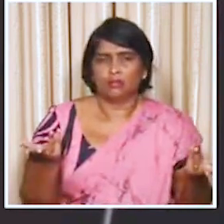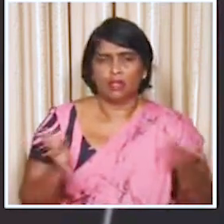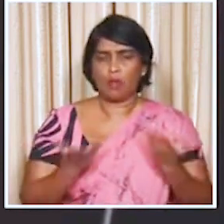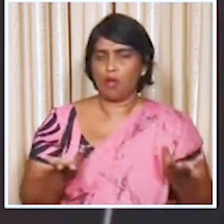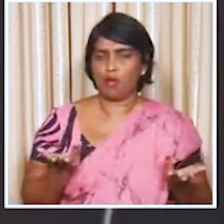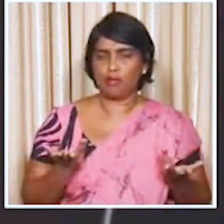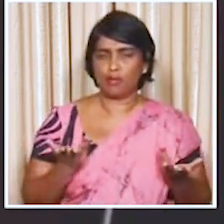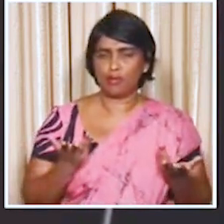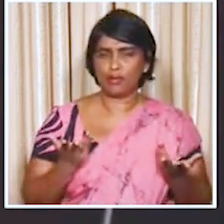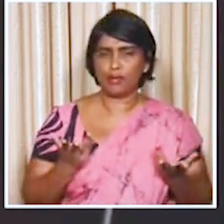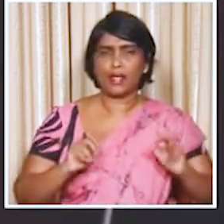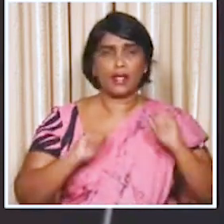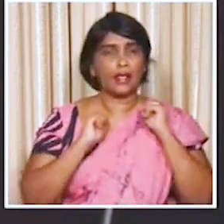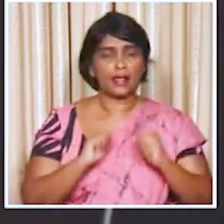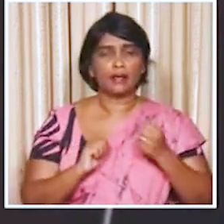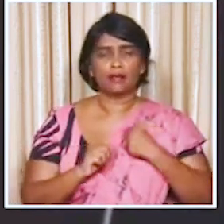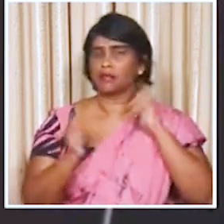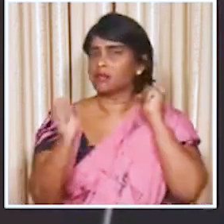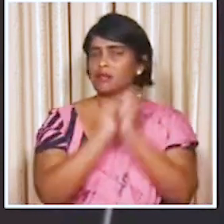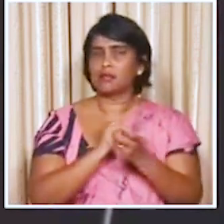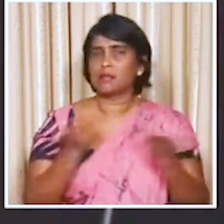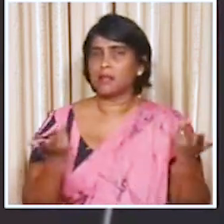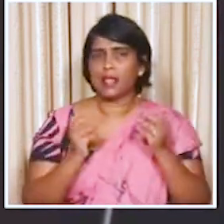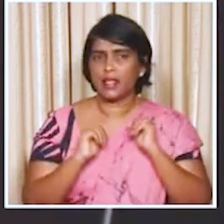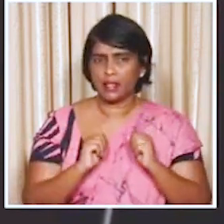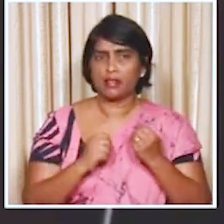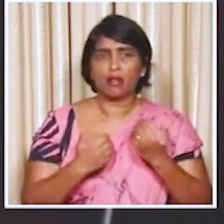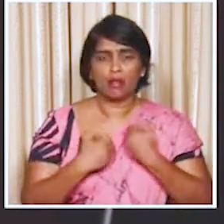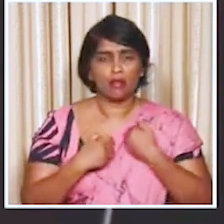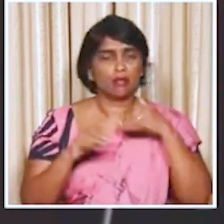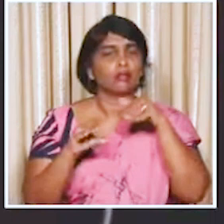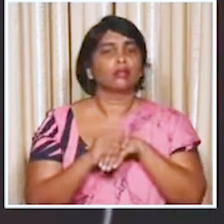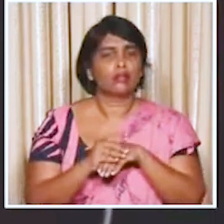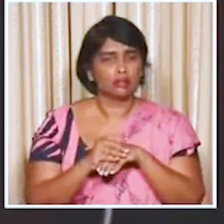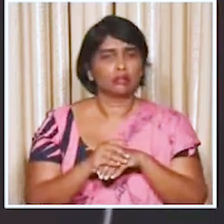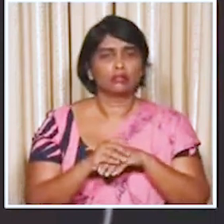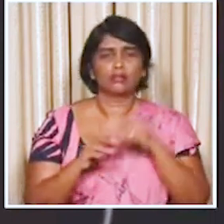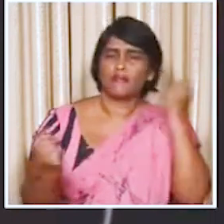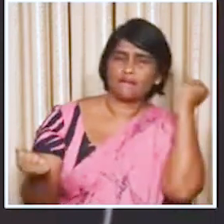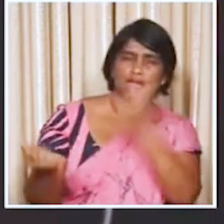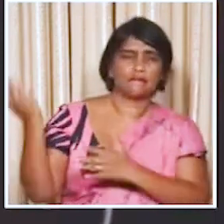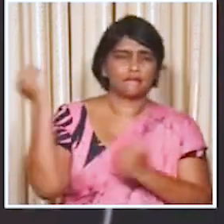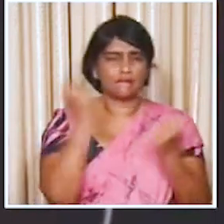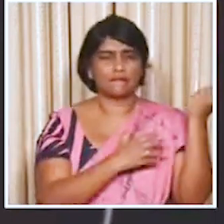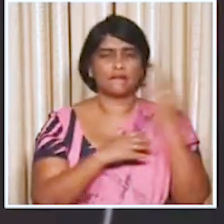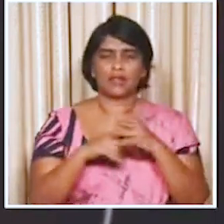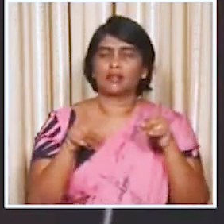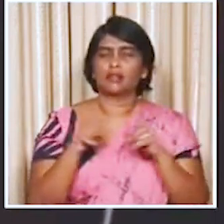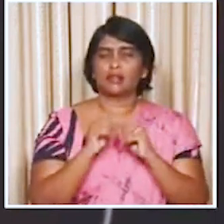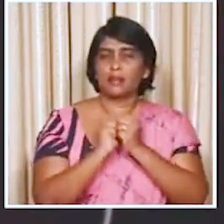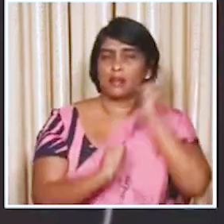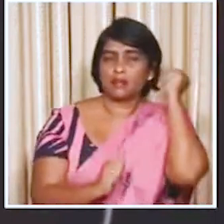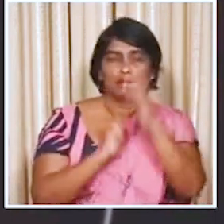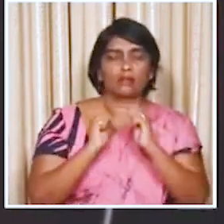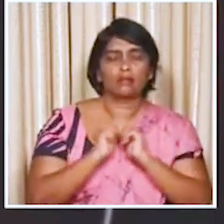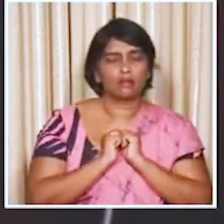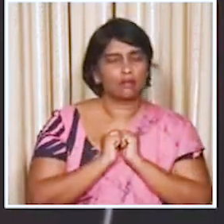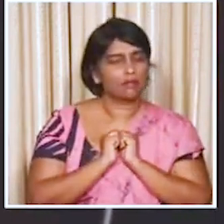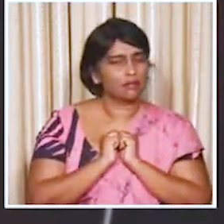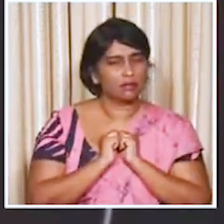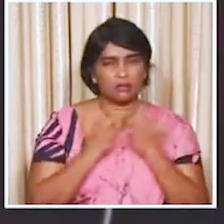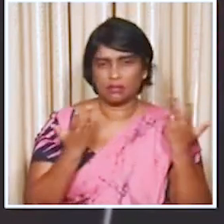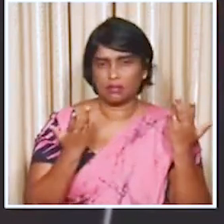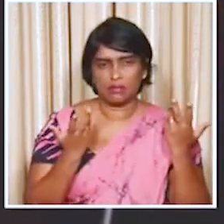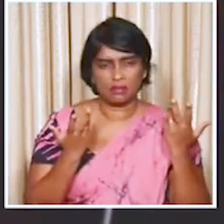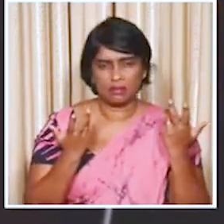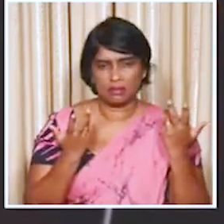rata. Ayi me kapi da menas keran da berry. Api me katule ek ek kira awat gahagena maragena mada gahagena kerala weda. Ametumiya